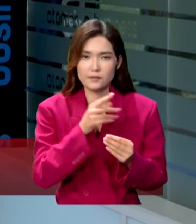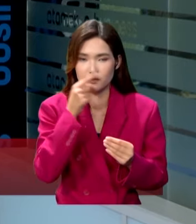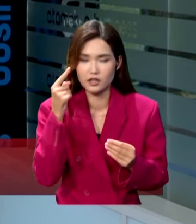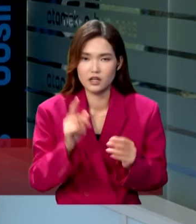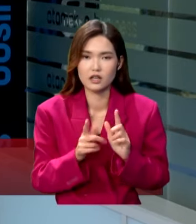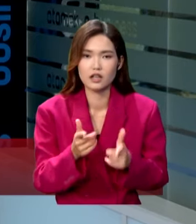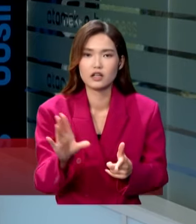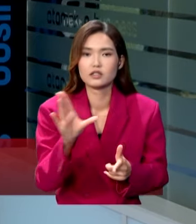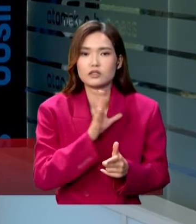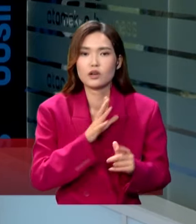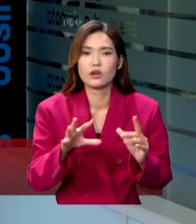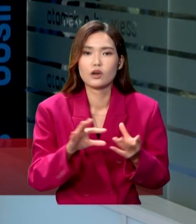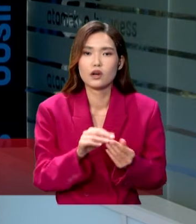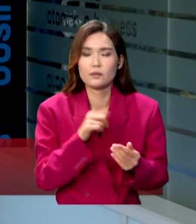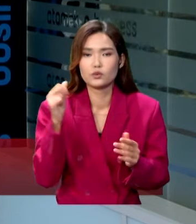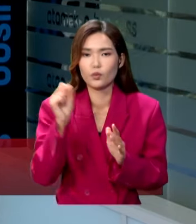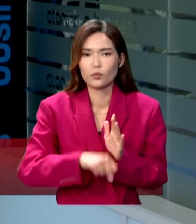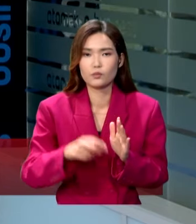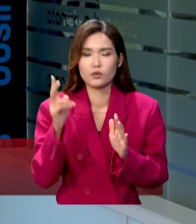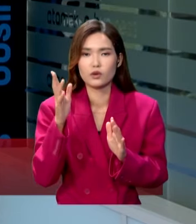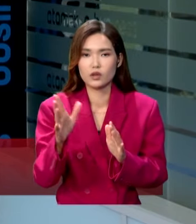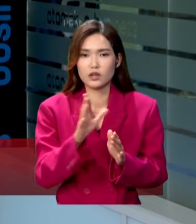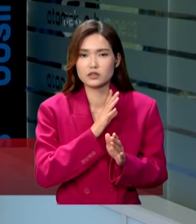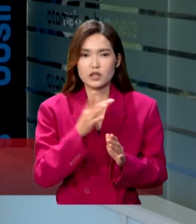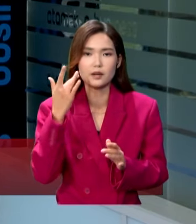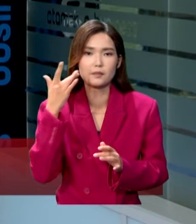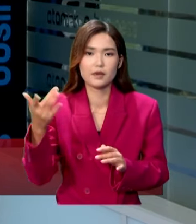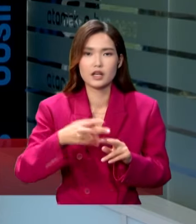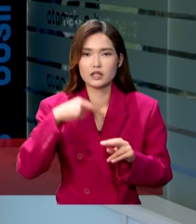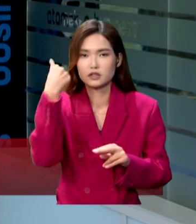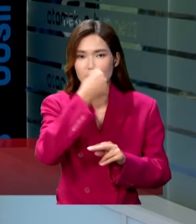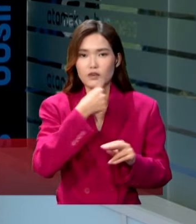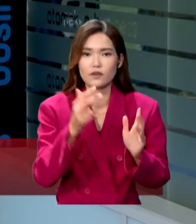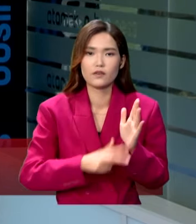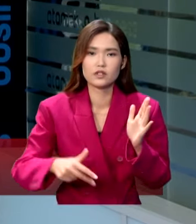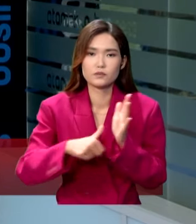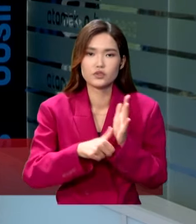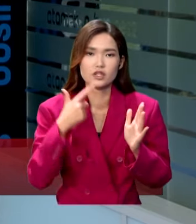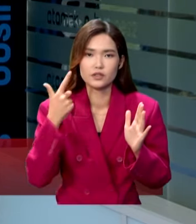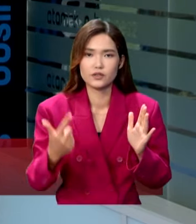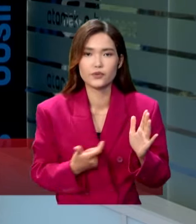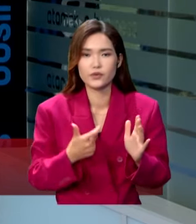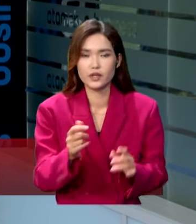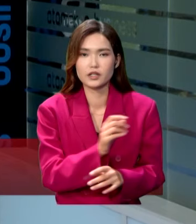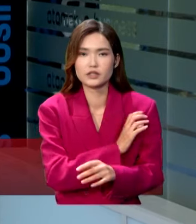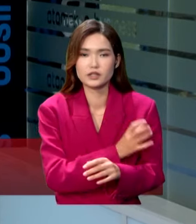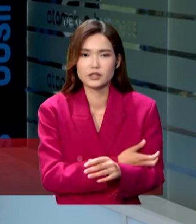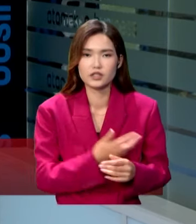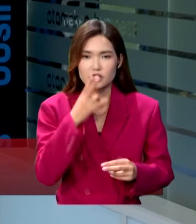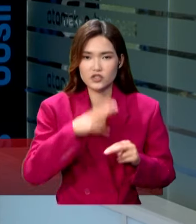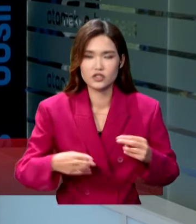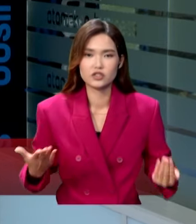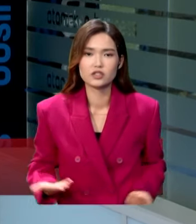статье доведения до самоубийства за последние 3 года в армии 86 военных сли счёты жизнью